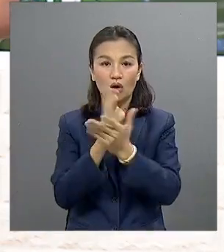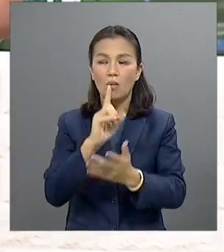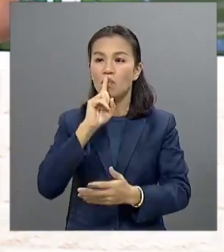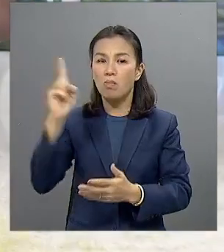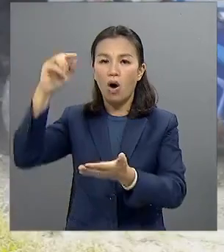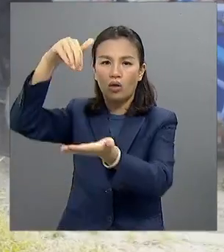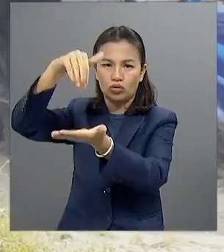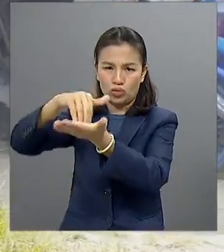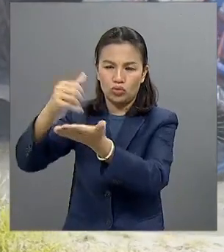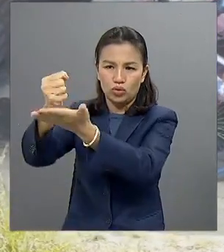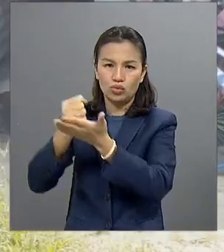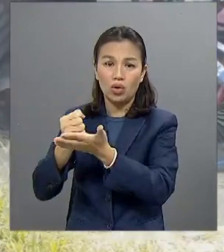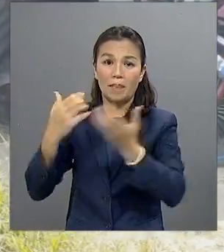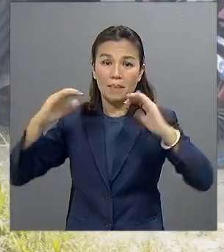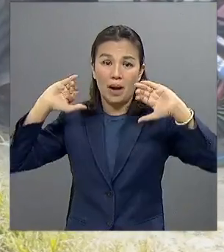ค่ะ